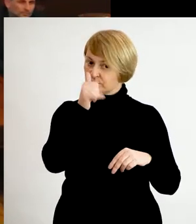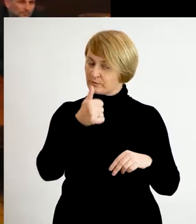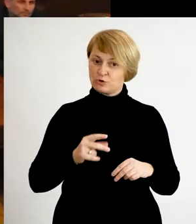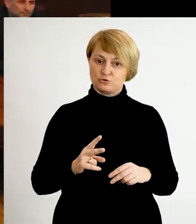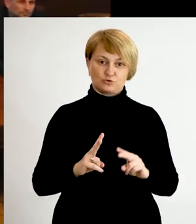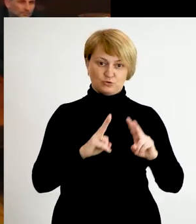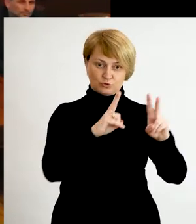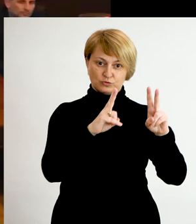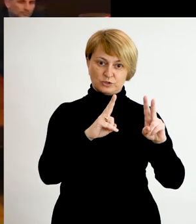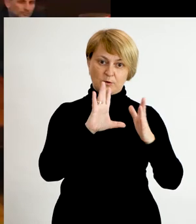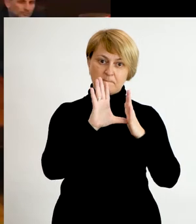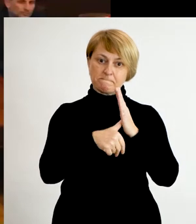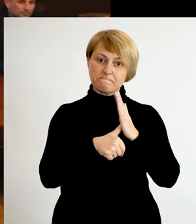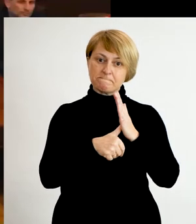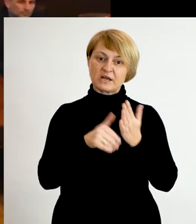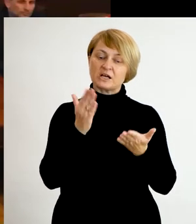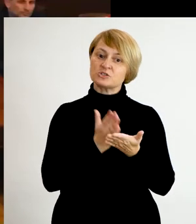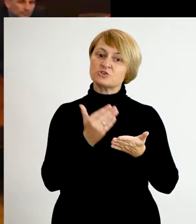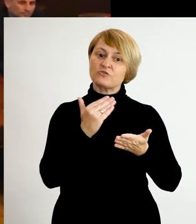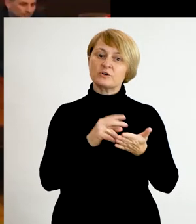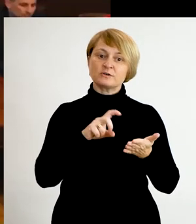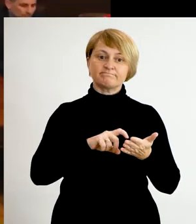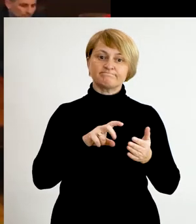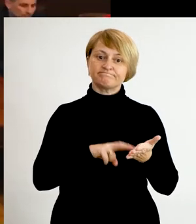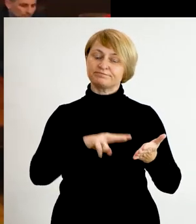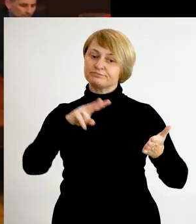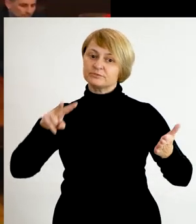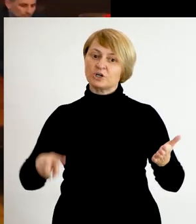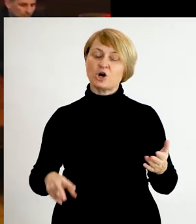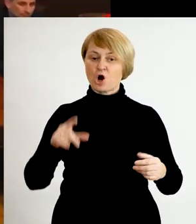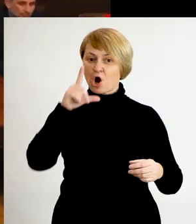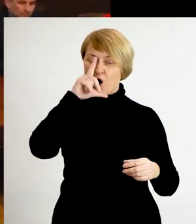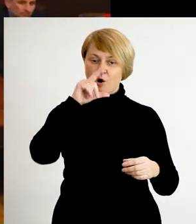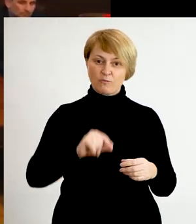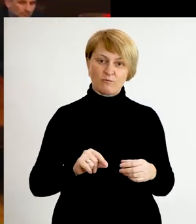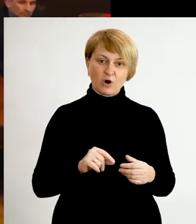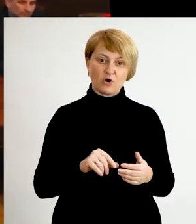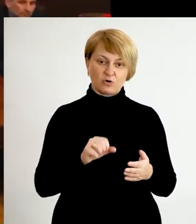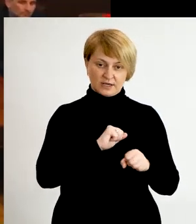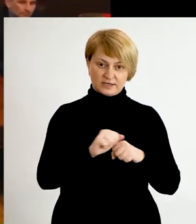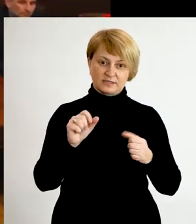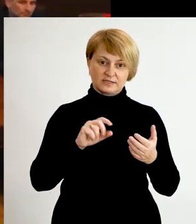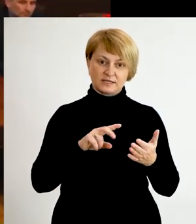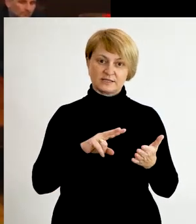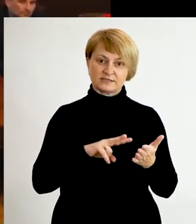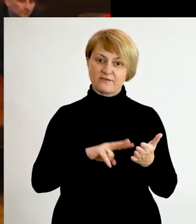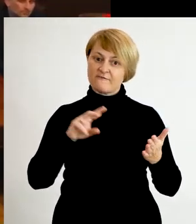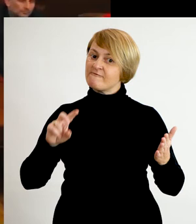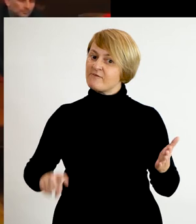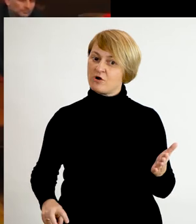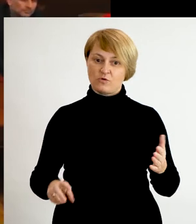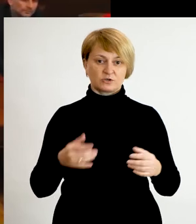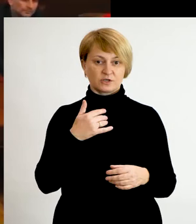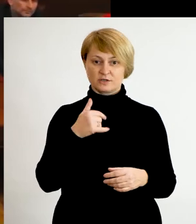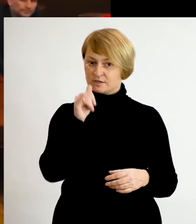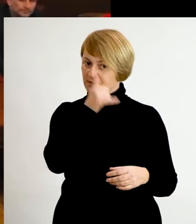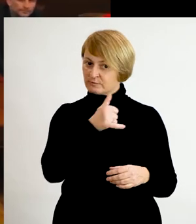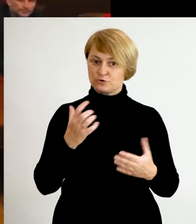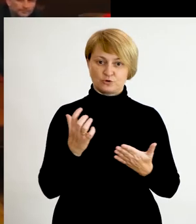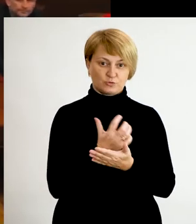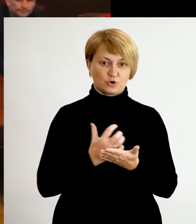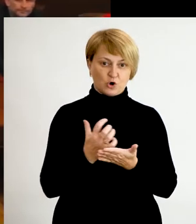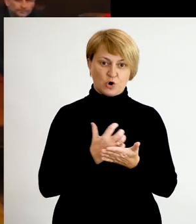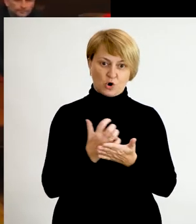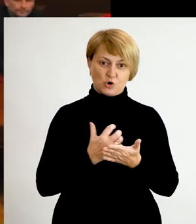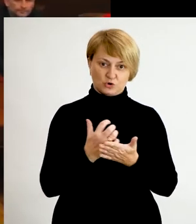uczestniczyć nie może. Miasta wojewódzkie są z tego funduszu wyłączone, więc Opole jest wyłączone i my z niego korzystać nie